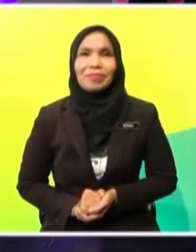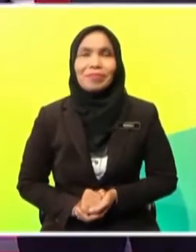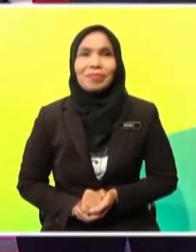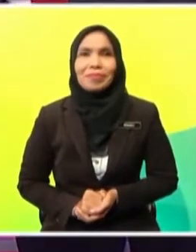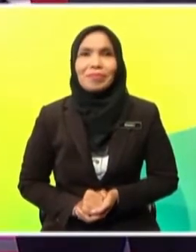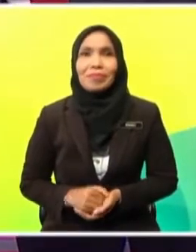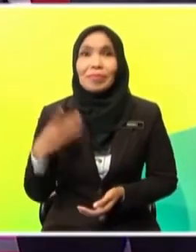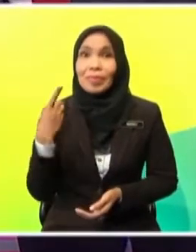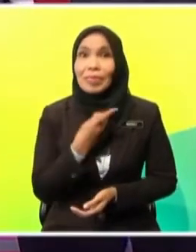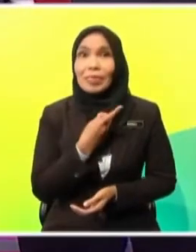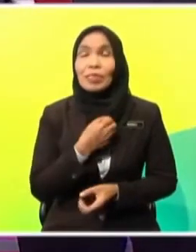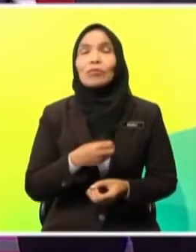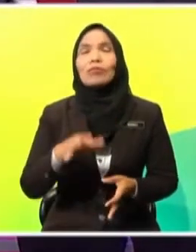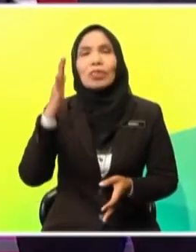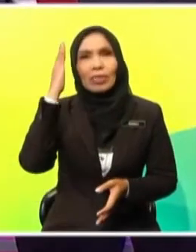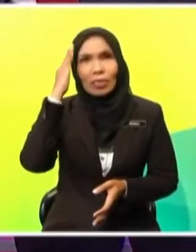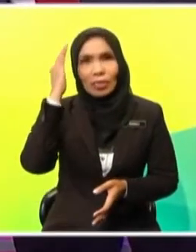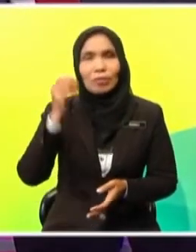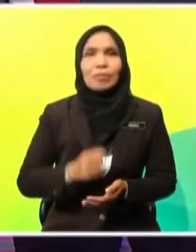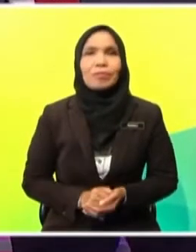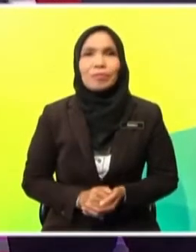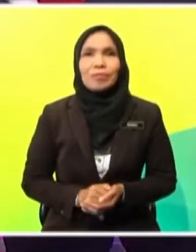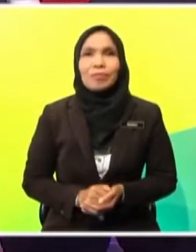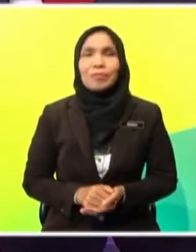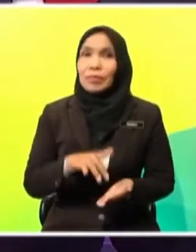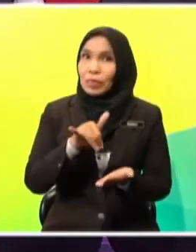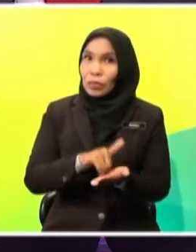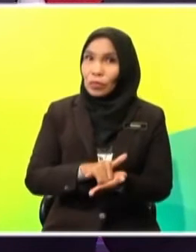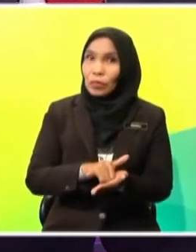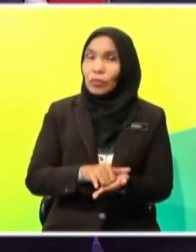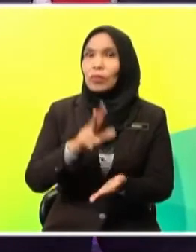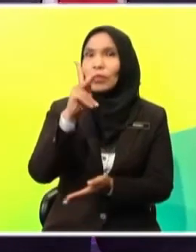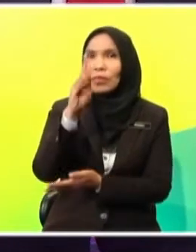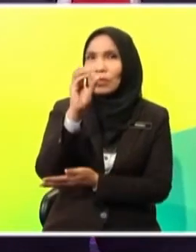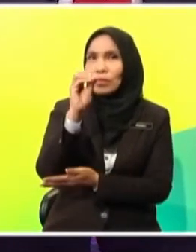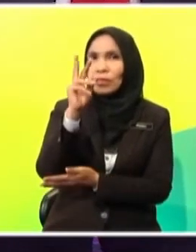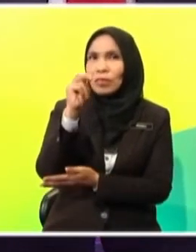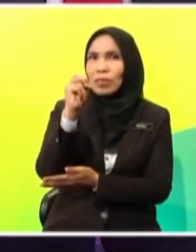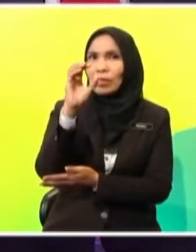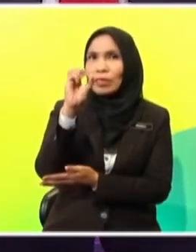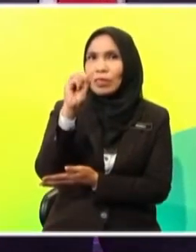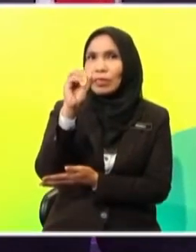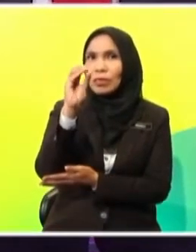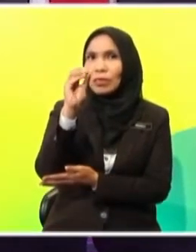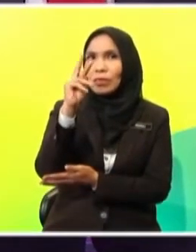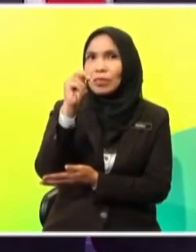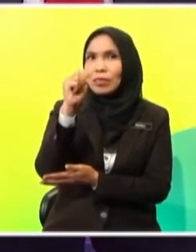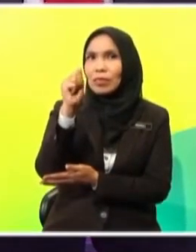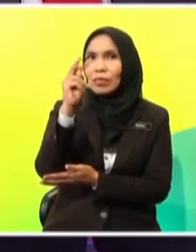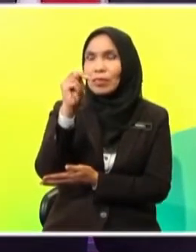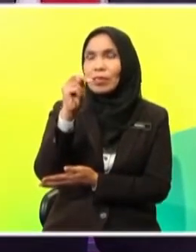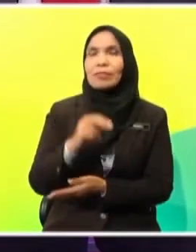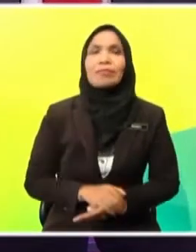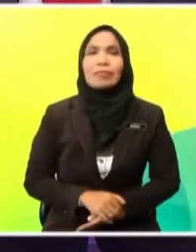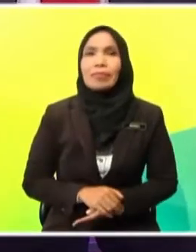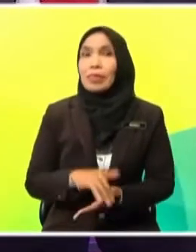pasti kalau kita datahu itu adalah konsumen kalau kita tahu itu adalah wocle make kita akan